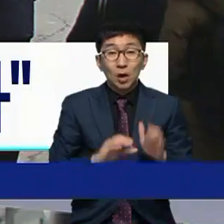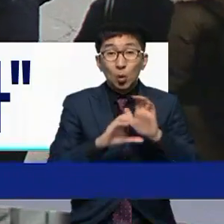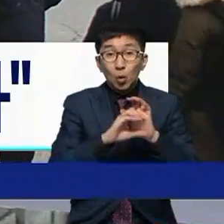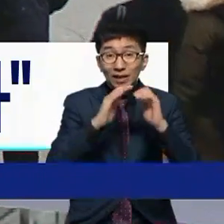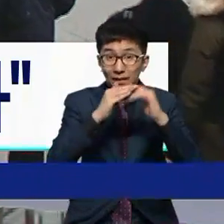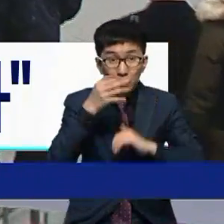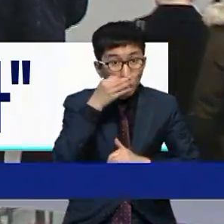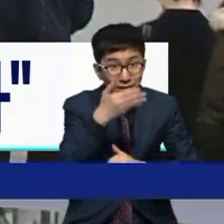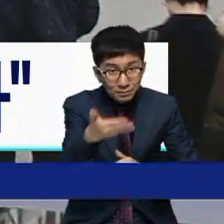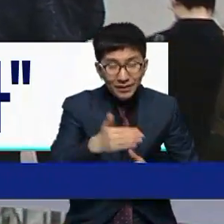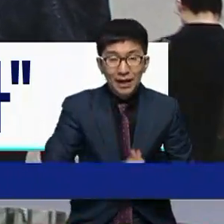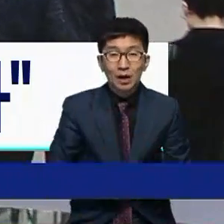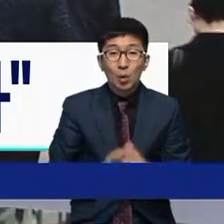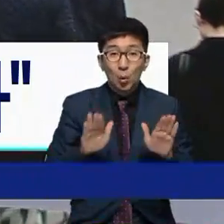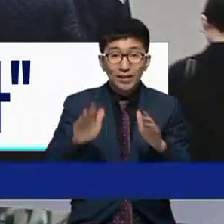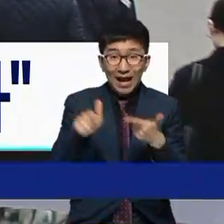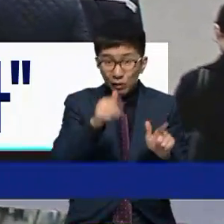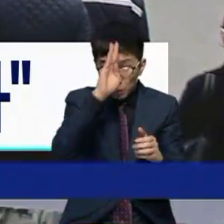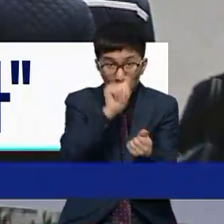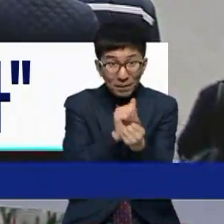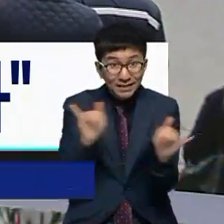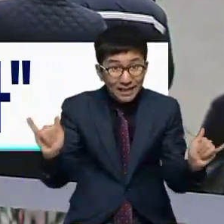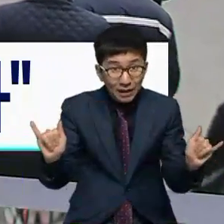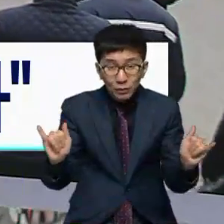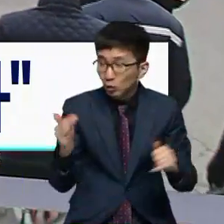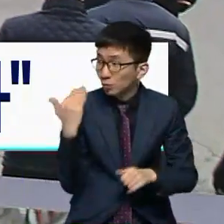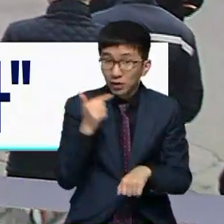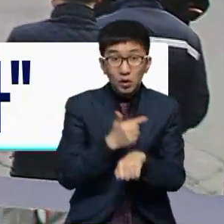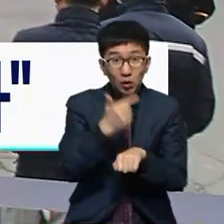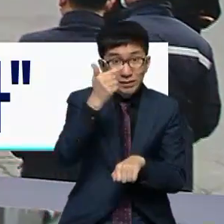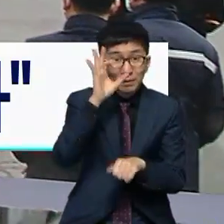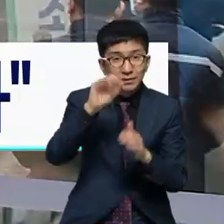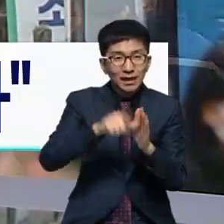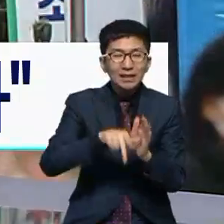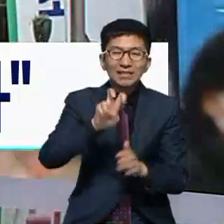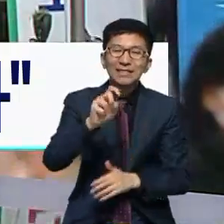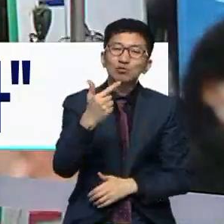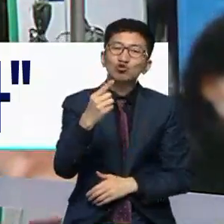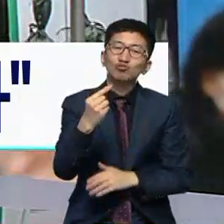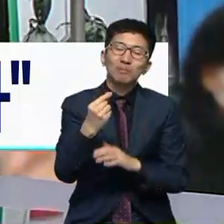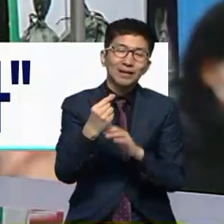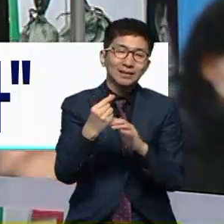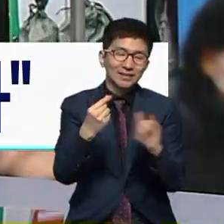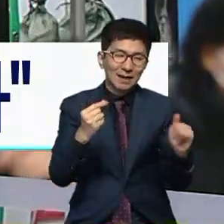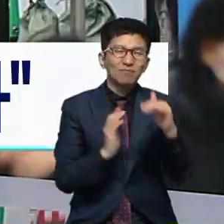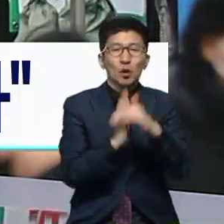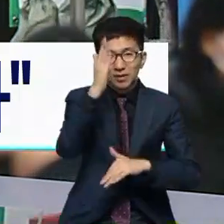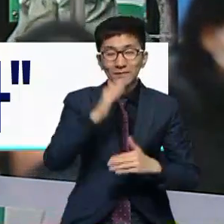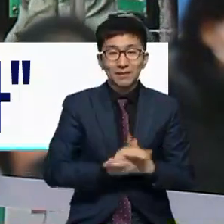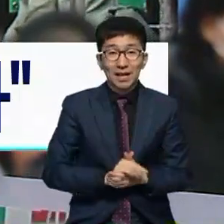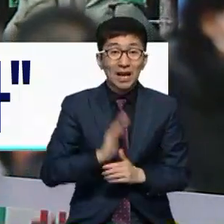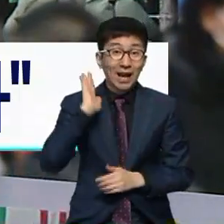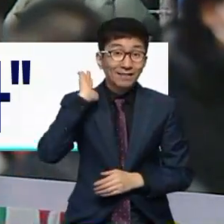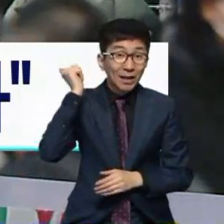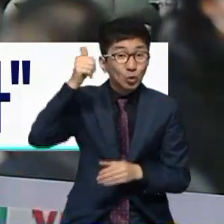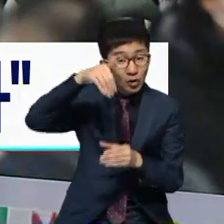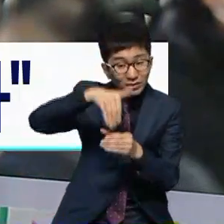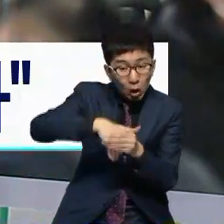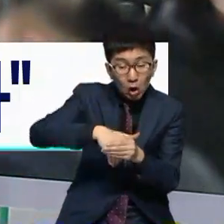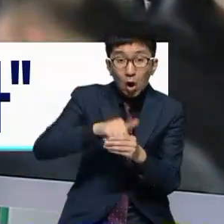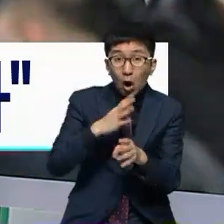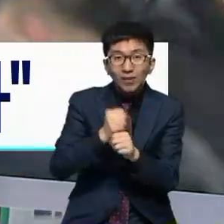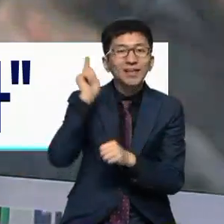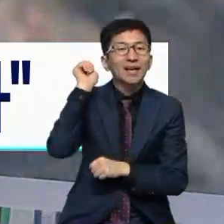다음은 코로나 소식입니다. 오늘 하루 확진 판정받은 사람이 조금 전 저녁 6시 기준으로 26만 명을 이미 넘어섰습니다.